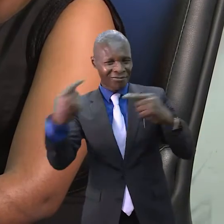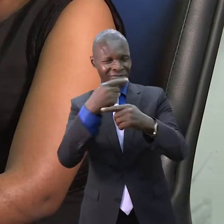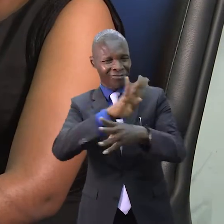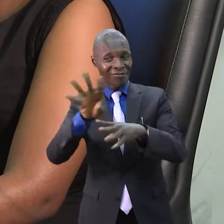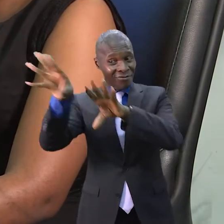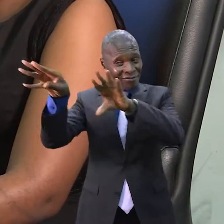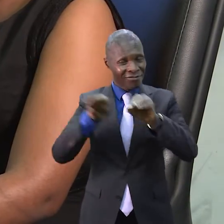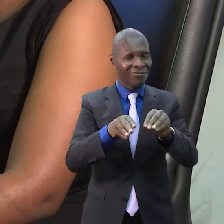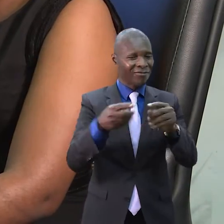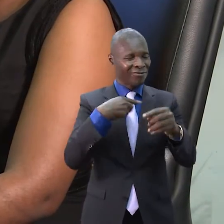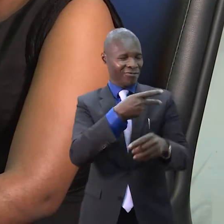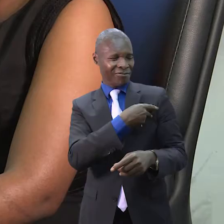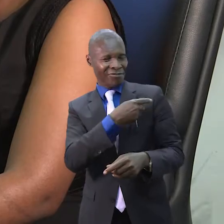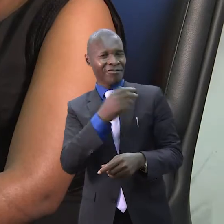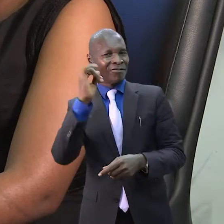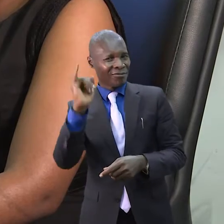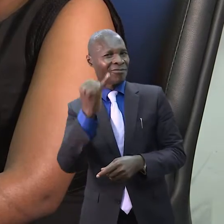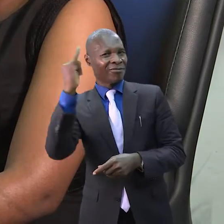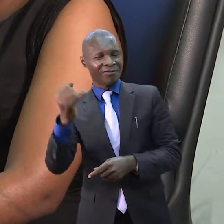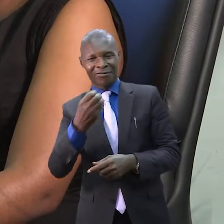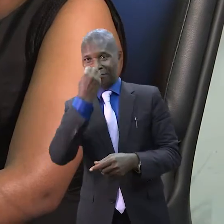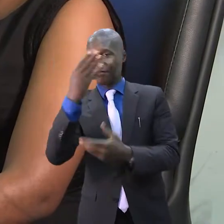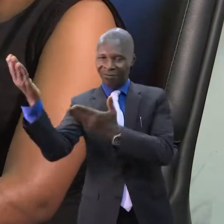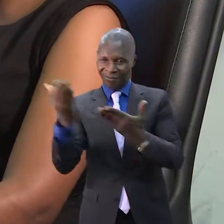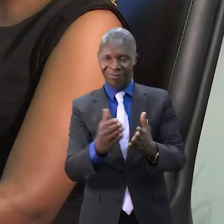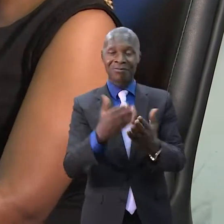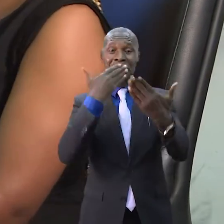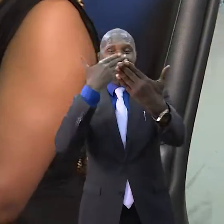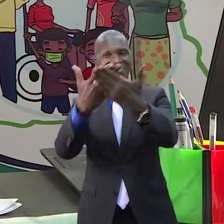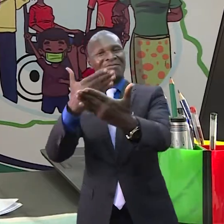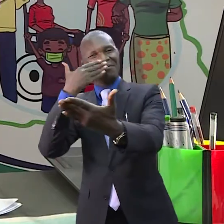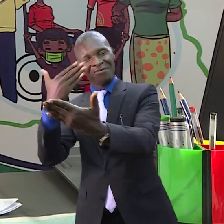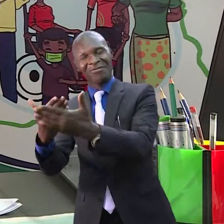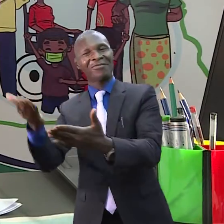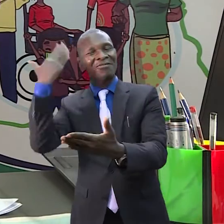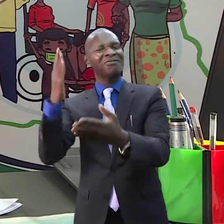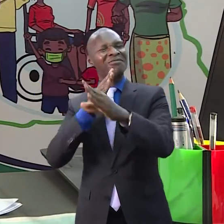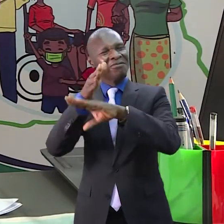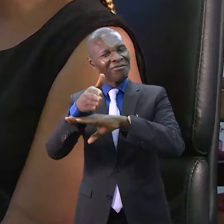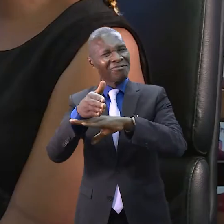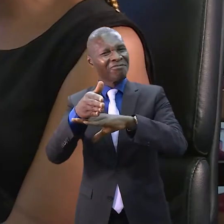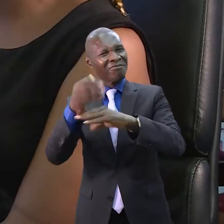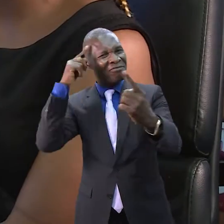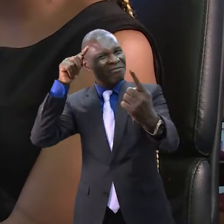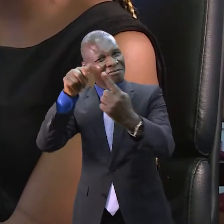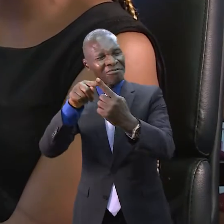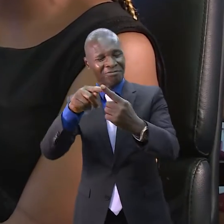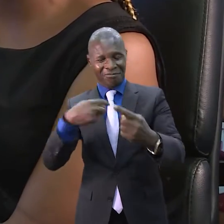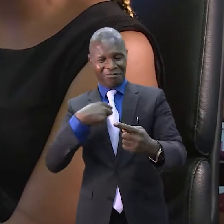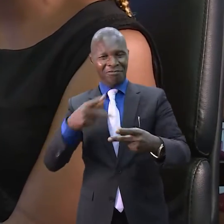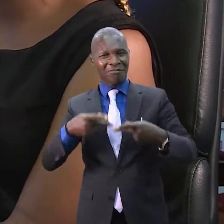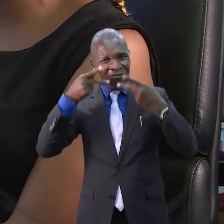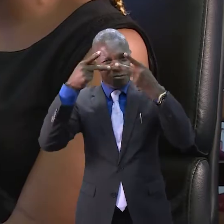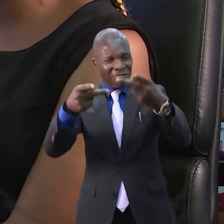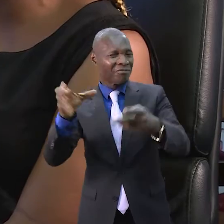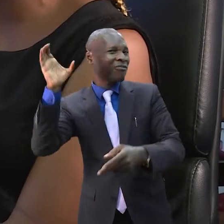coronavirus. En invité, aujourd'hui, nous avons le Dr Njo. Bienvenue, Dr Njo. Merci beaucoup. Avant d'entrer dans le vif du sujet,